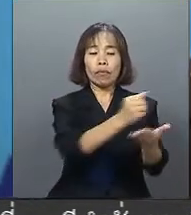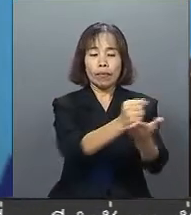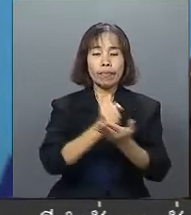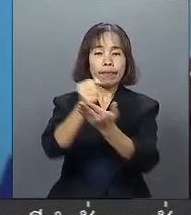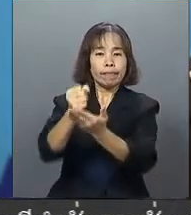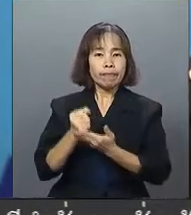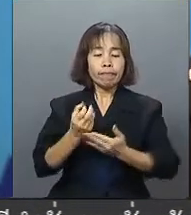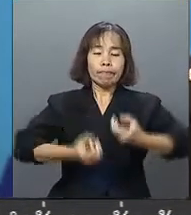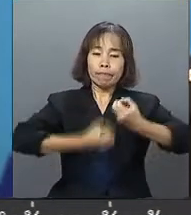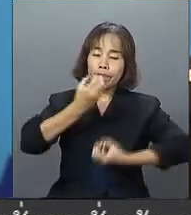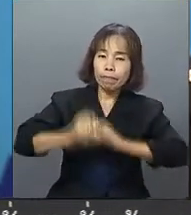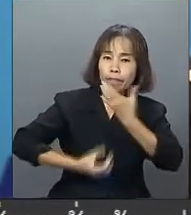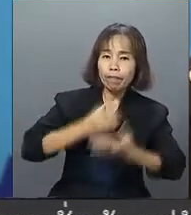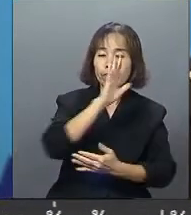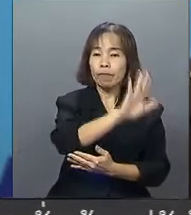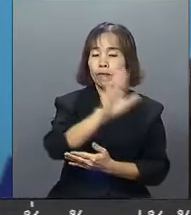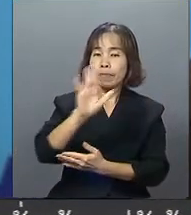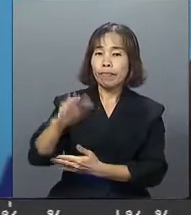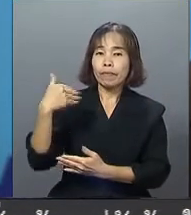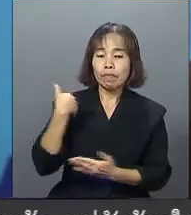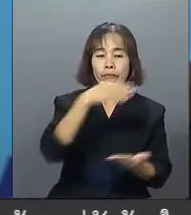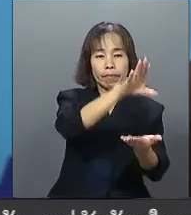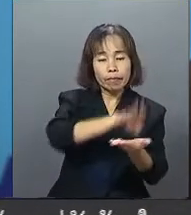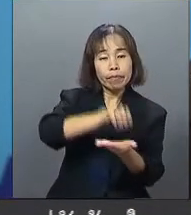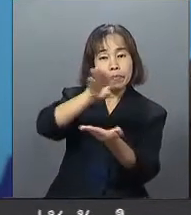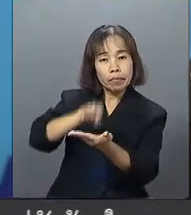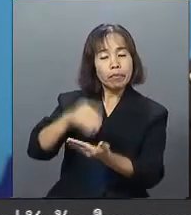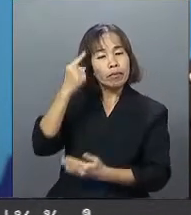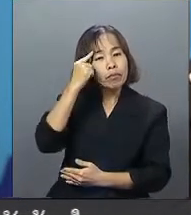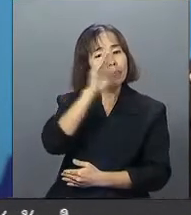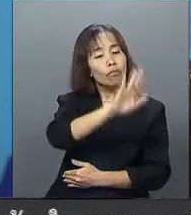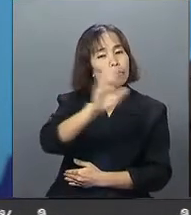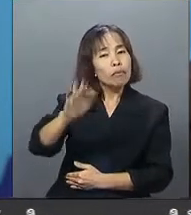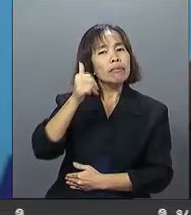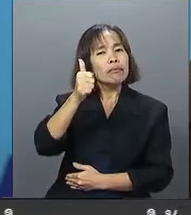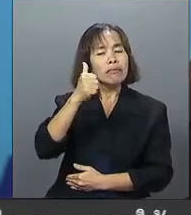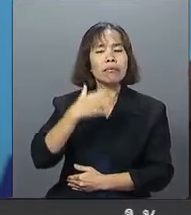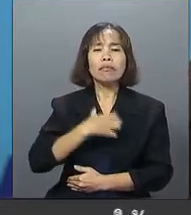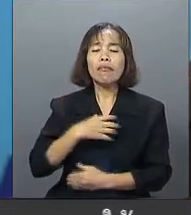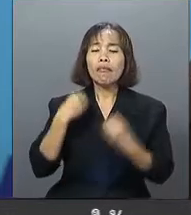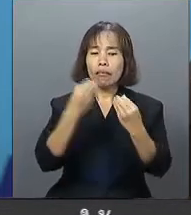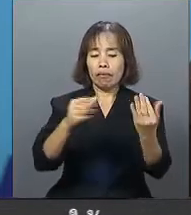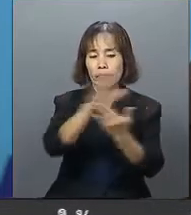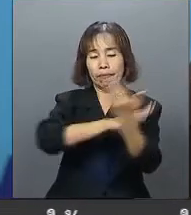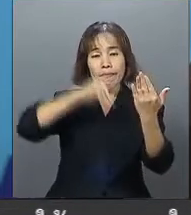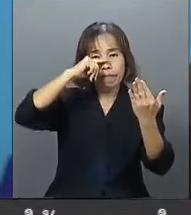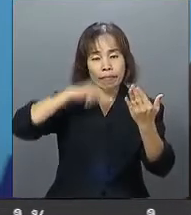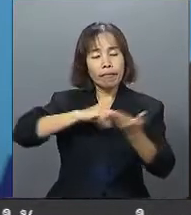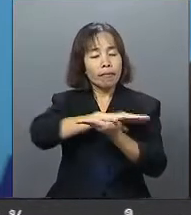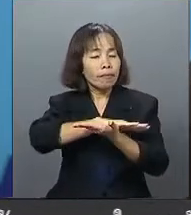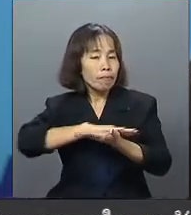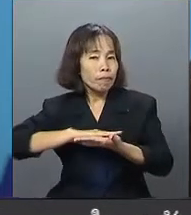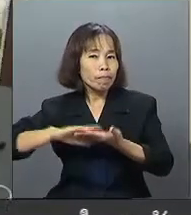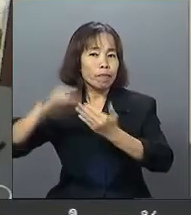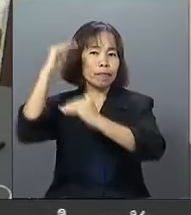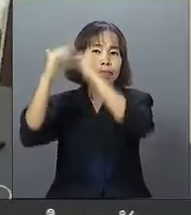สดงความเห็นนะครับซึ่งเป็นความเห็นที่มีความปรารถนาดีอยากเห็นประเทศชาติมีความสงบสุขมีความเจริญก้าวหน้าและพัฒนาต่อไ